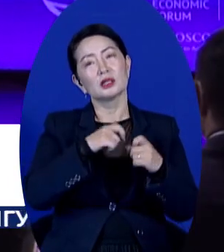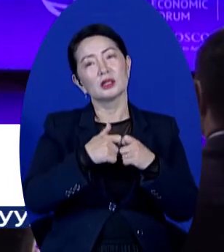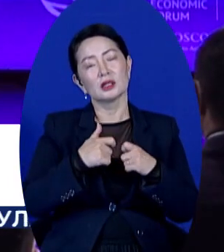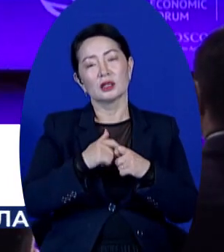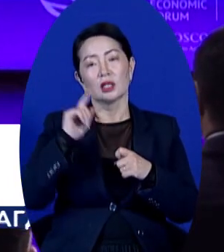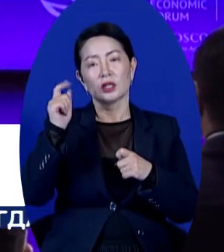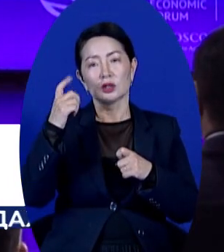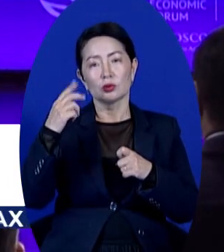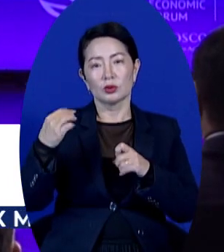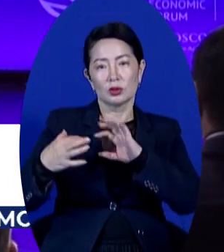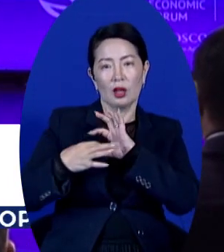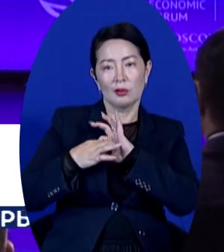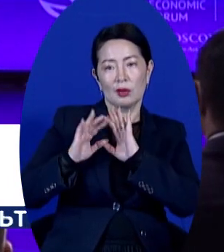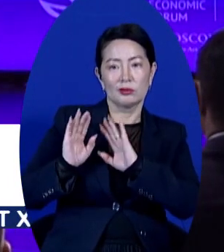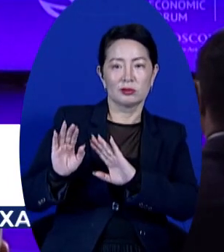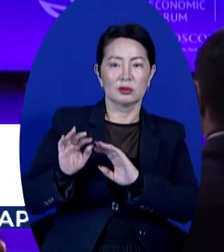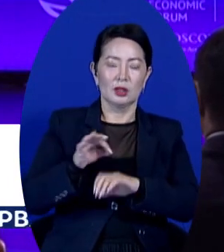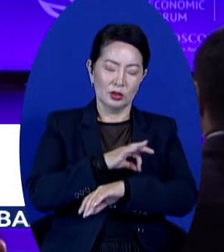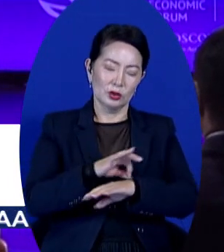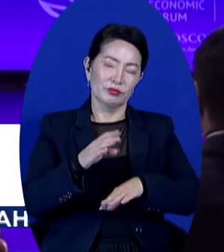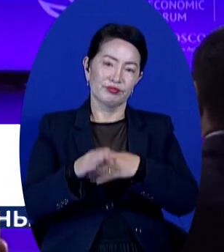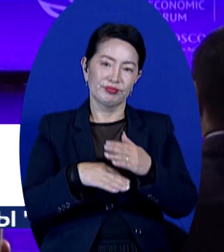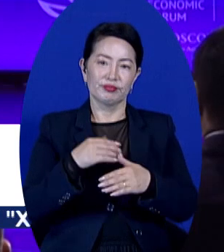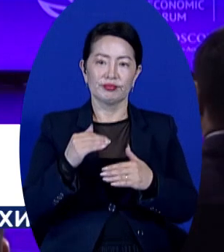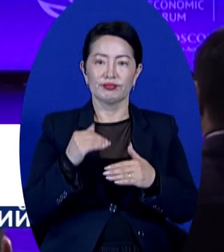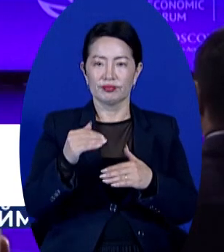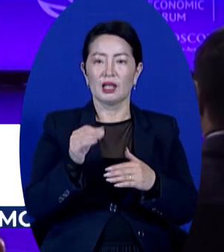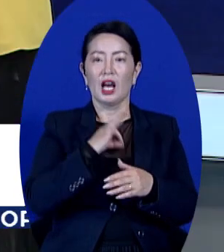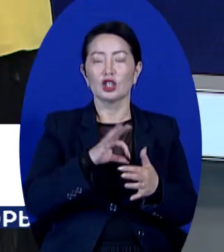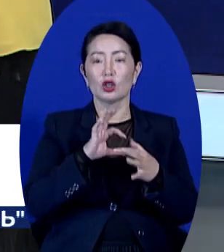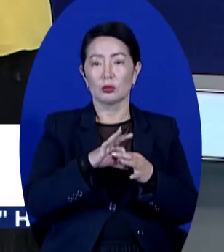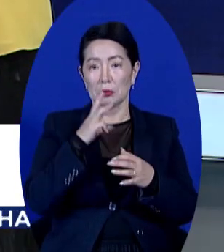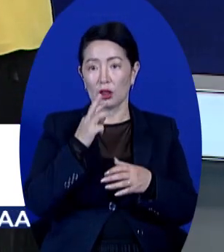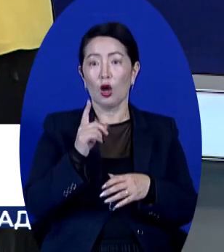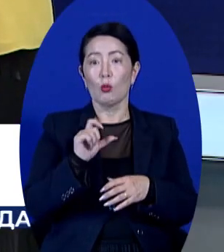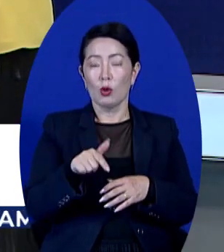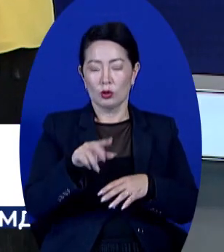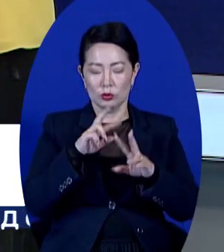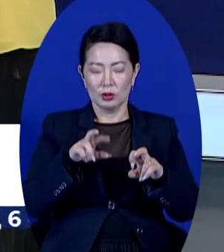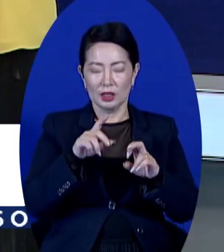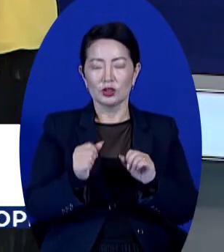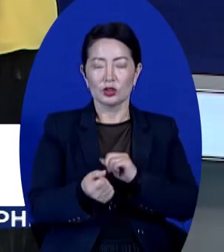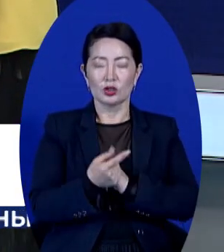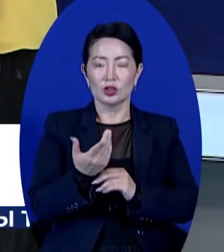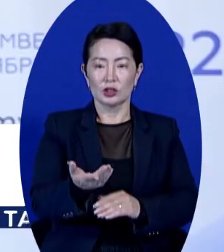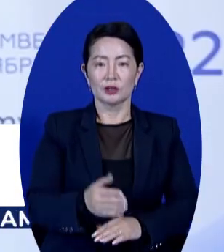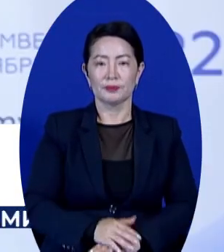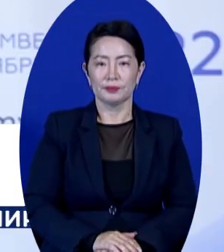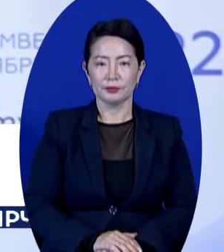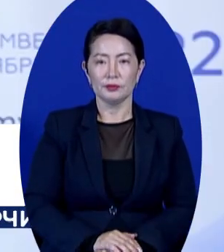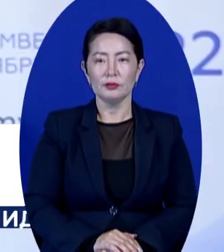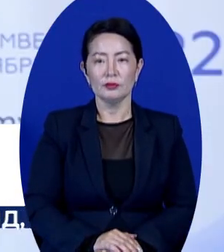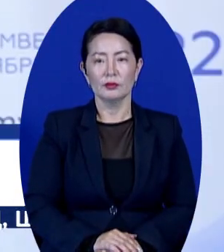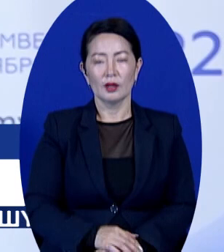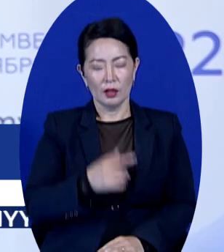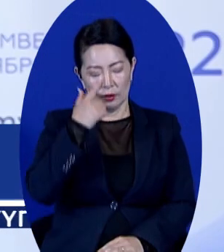хараат бус байдлаас ангижрах уг төслийг хөдөлгөх нэг шат тахиулах ач холбогдолтой мэдээлэл болсныг судлаачид онцолж байгаа юм. Тэр нэг Монгол